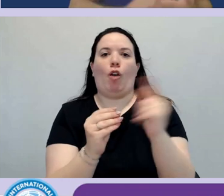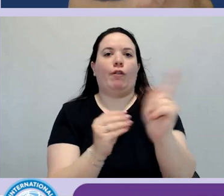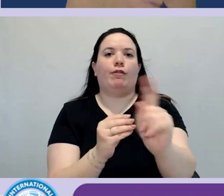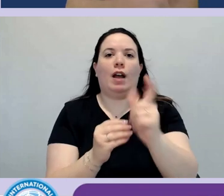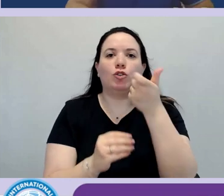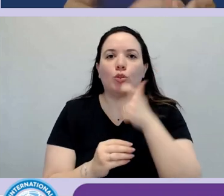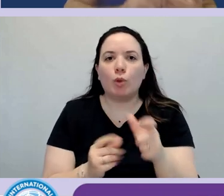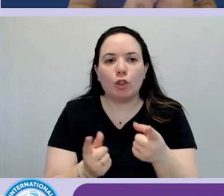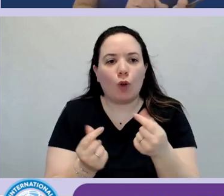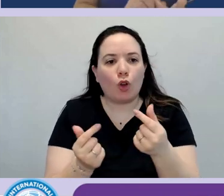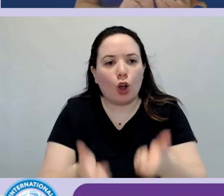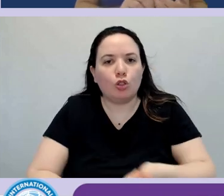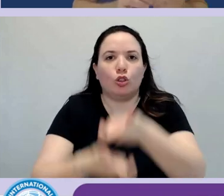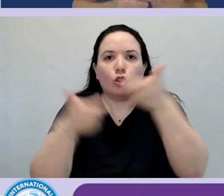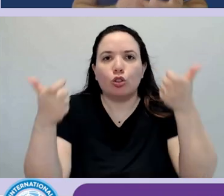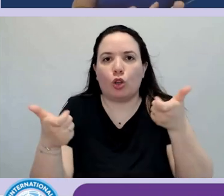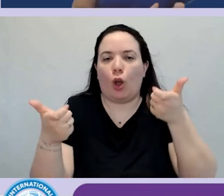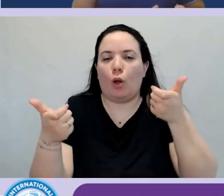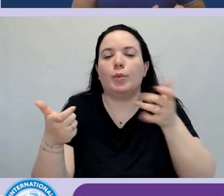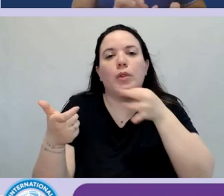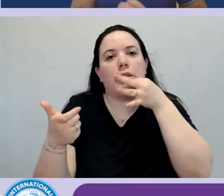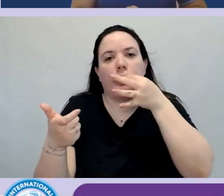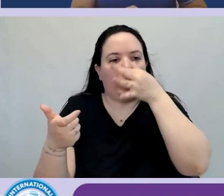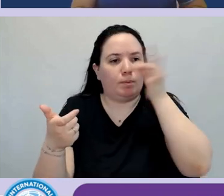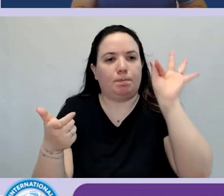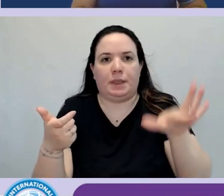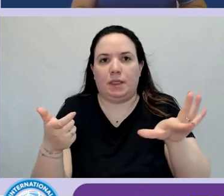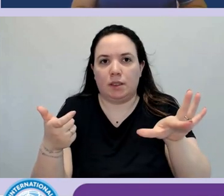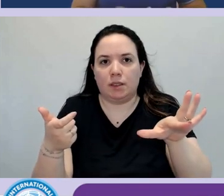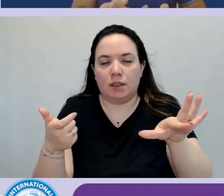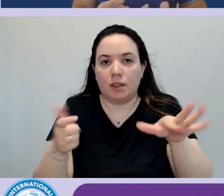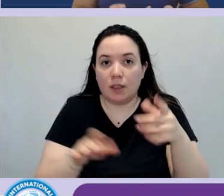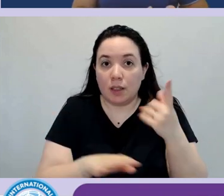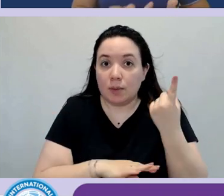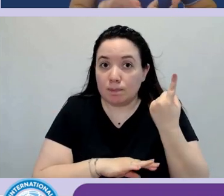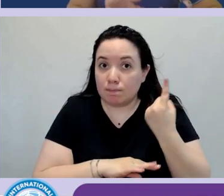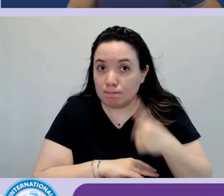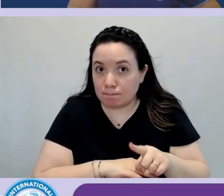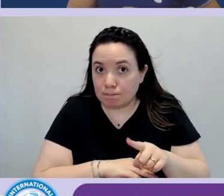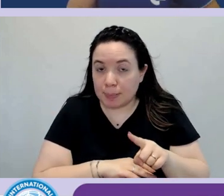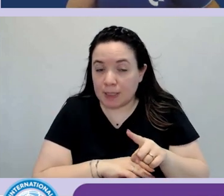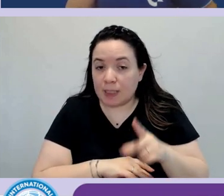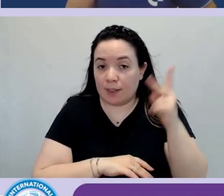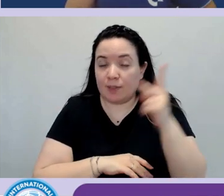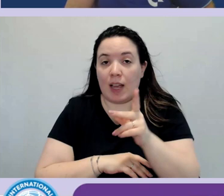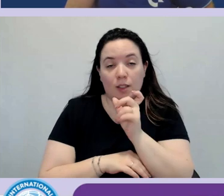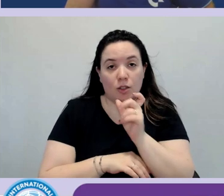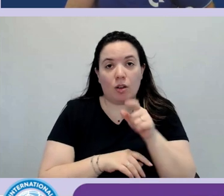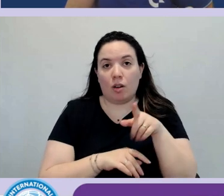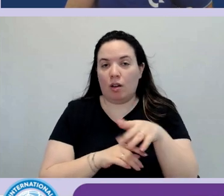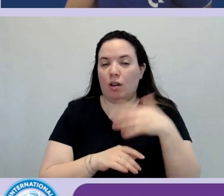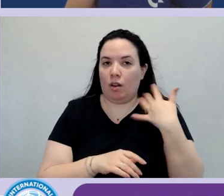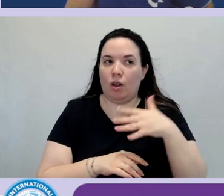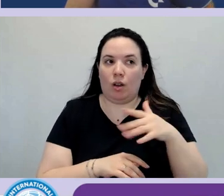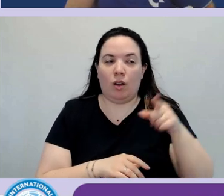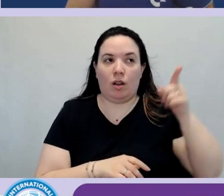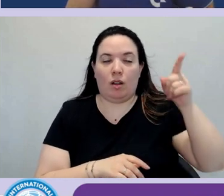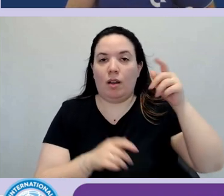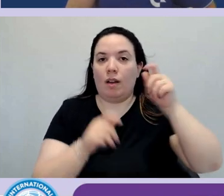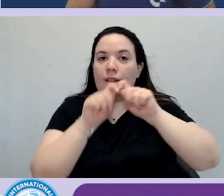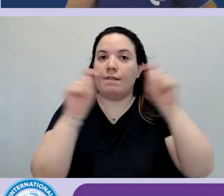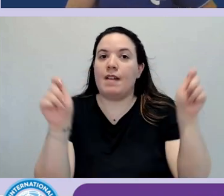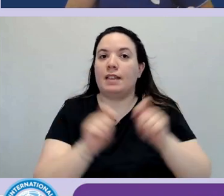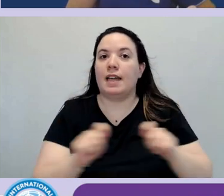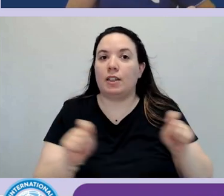organizzativamente mi costa troppo e quindi non lo faccio questa di Infatti è stato molto criticato anche a livello europeo dalle